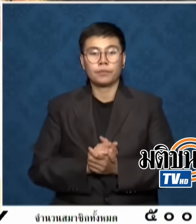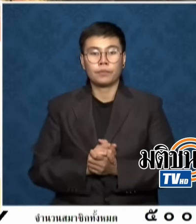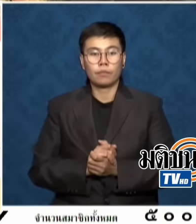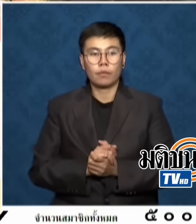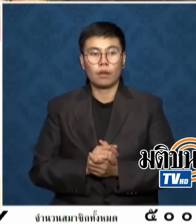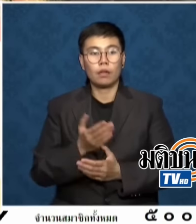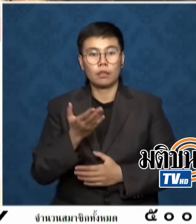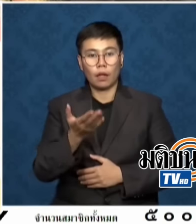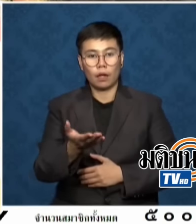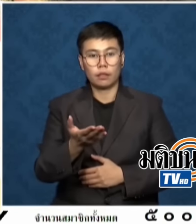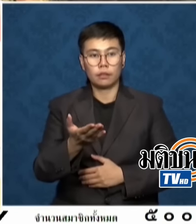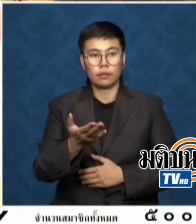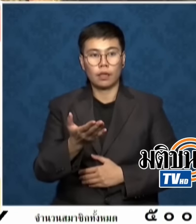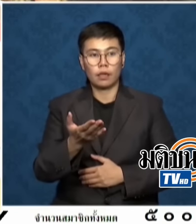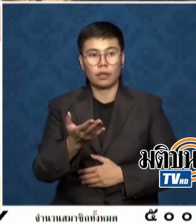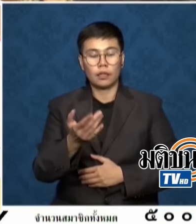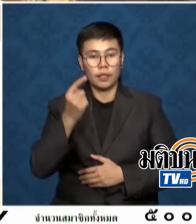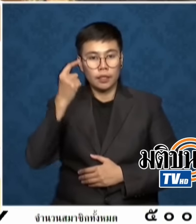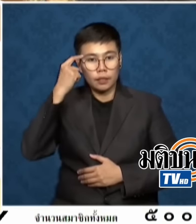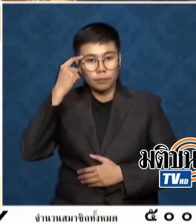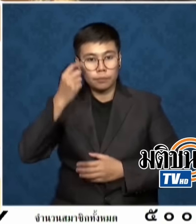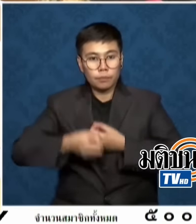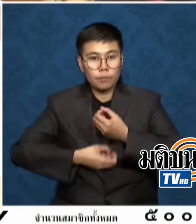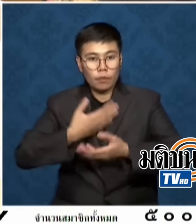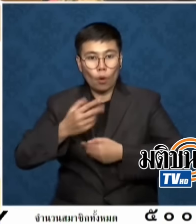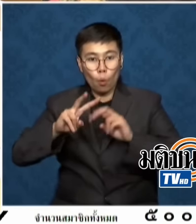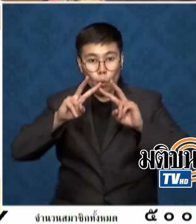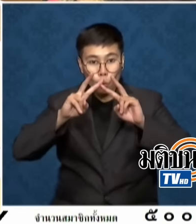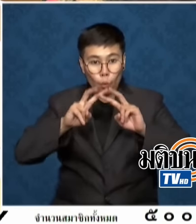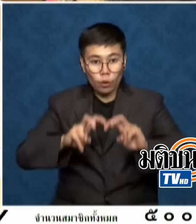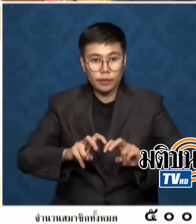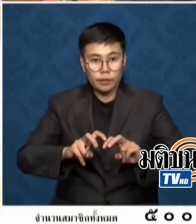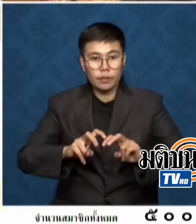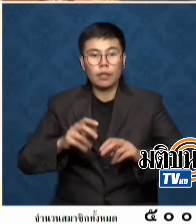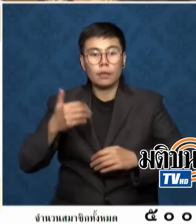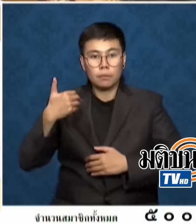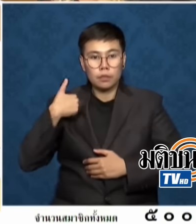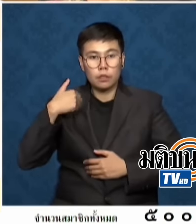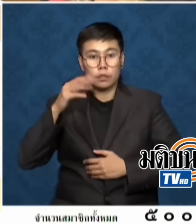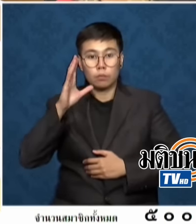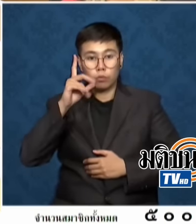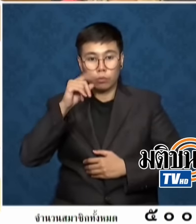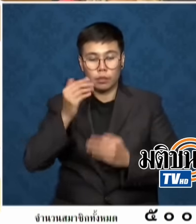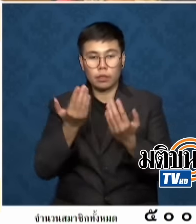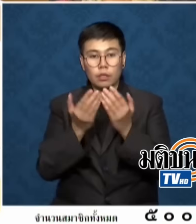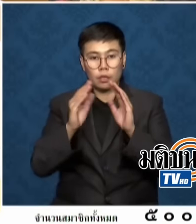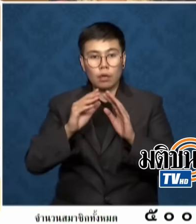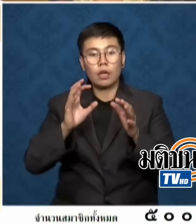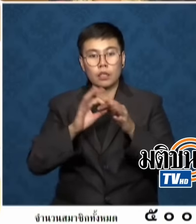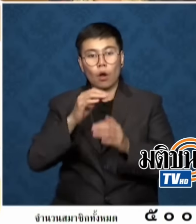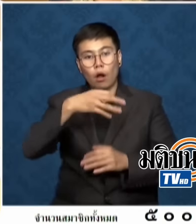ท่านได้ชี้เห็นว่าการวิจัยการมีบุพการีครอบครัว